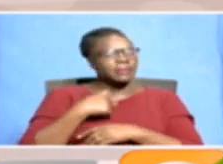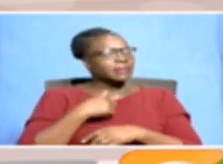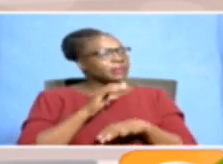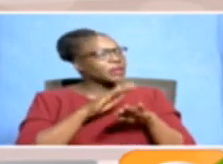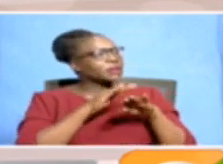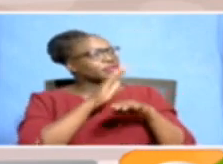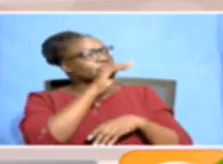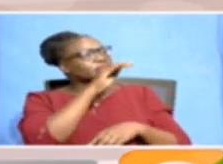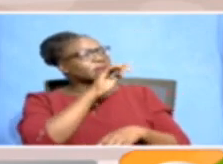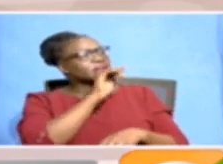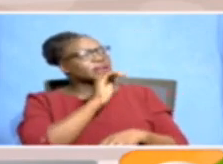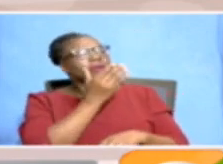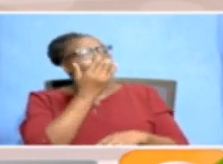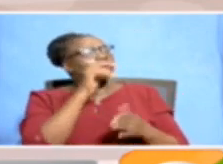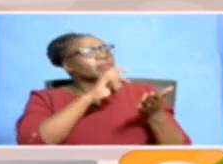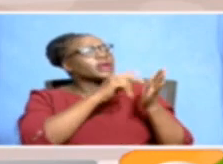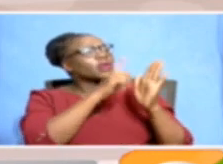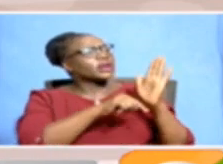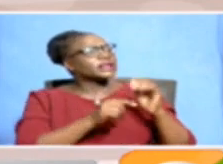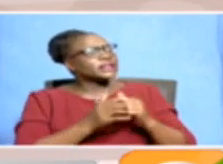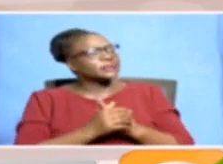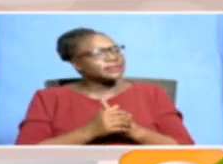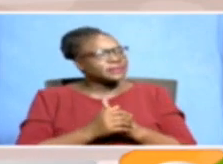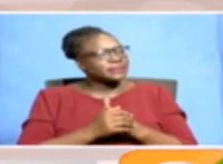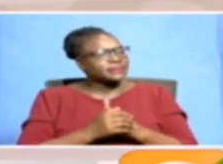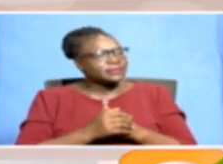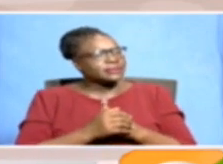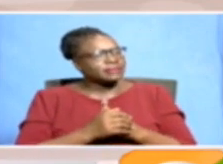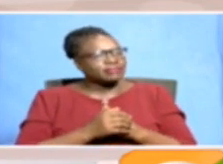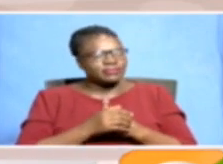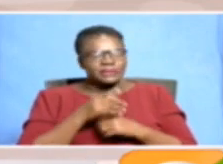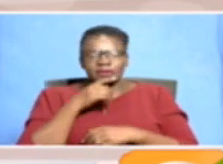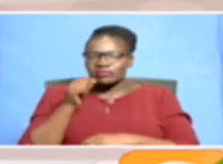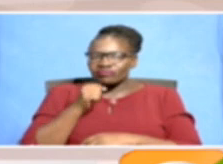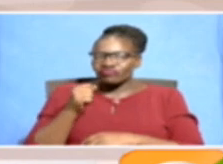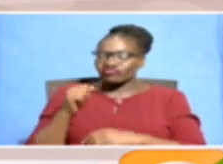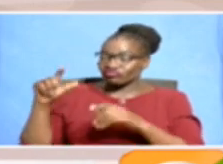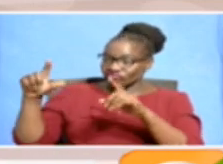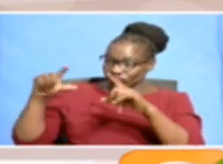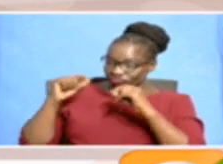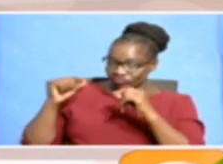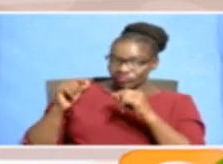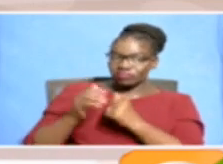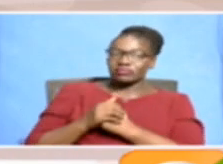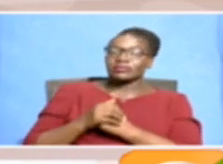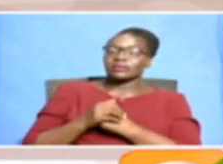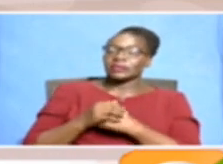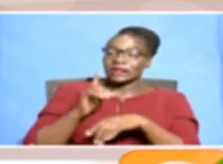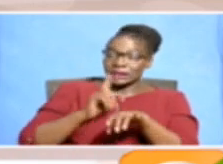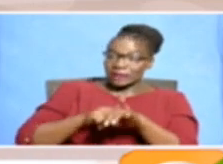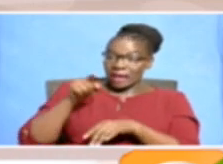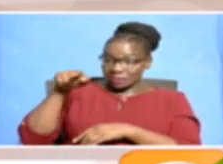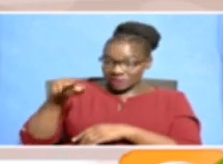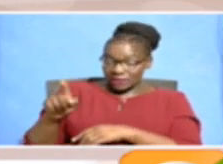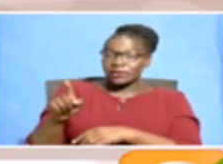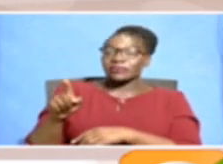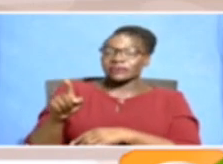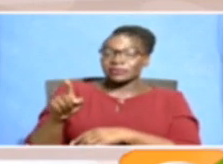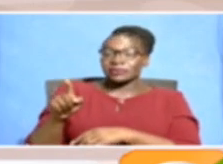Nikamuuliza una maana gani? Babu akasema wakati wewe unajulikana